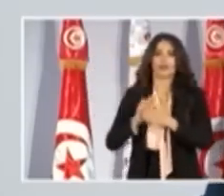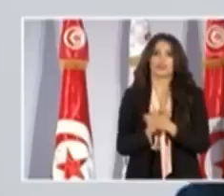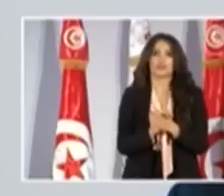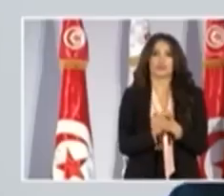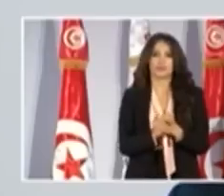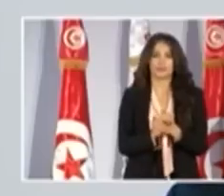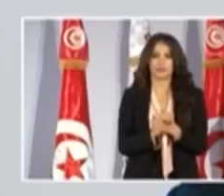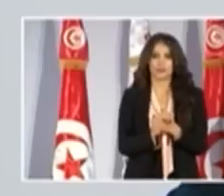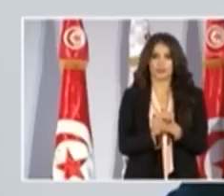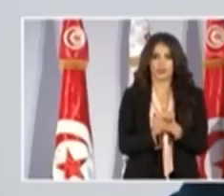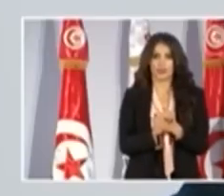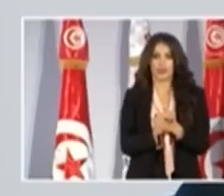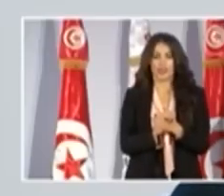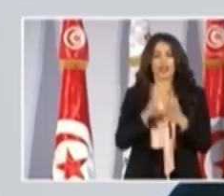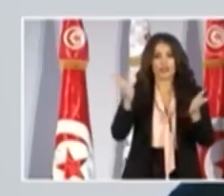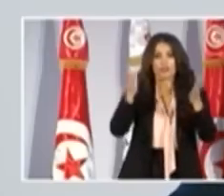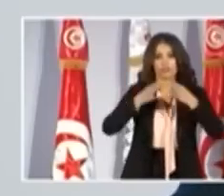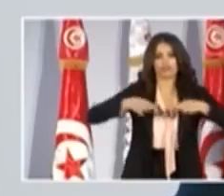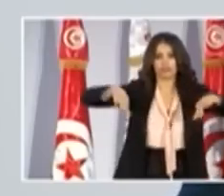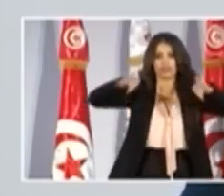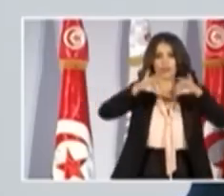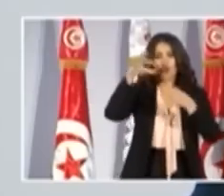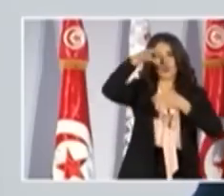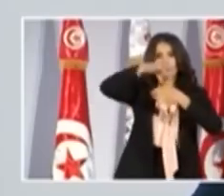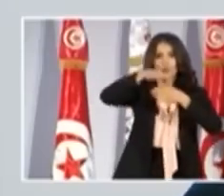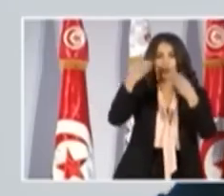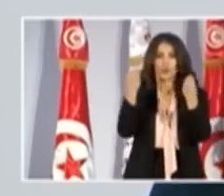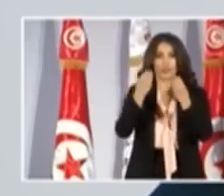فتح مكاتب الاختلاف الخارجي